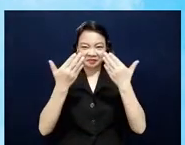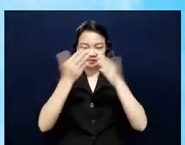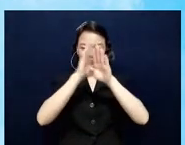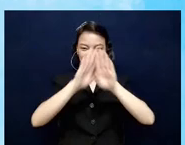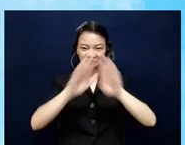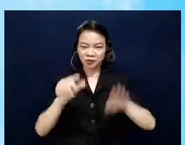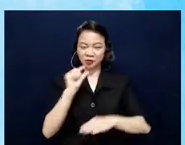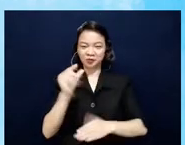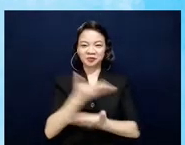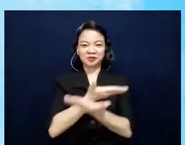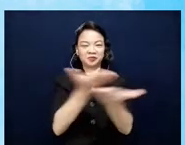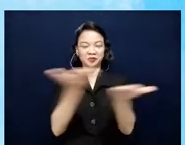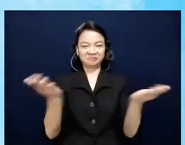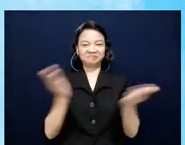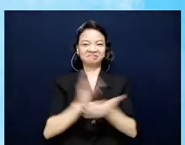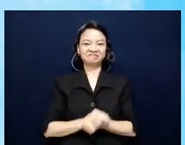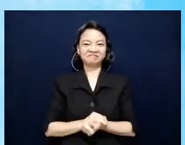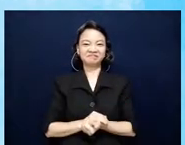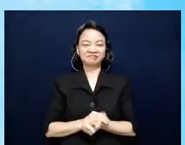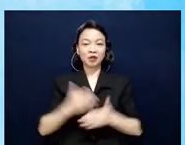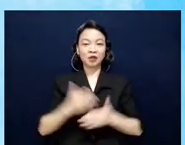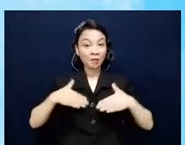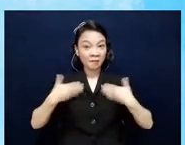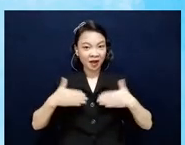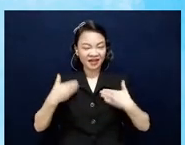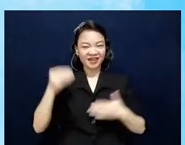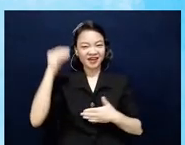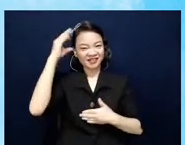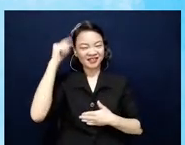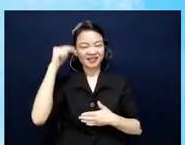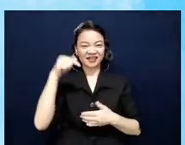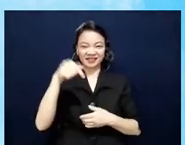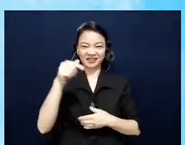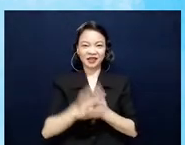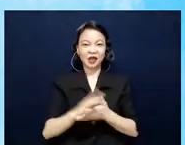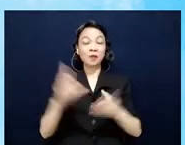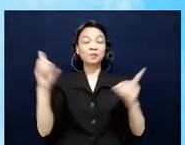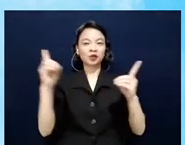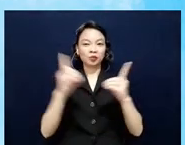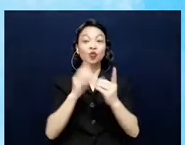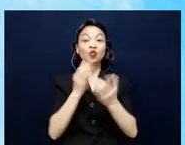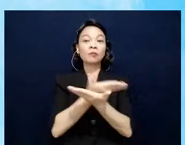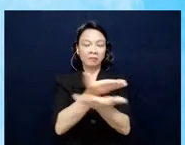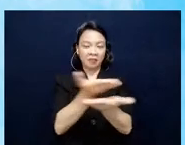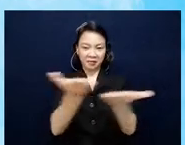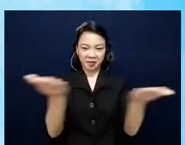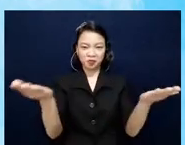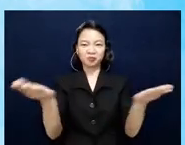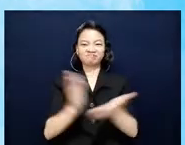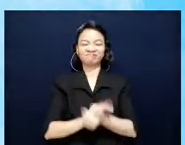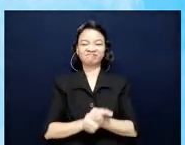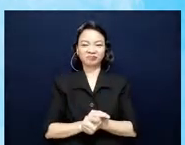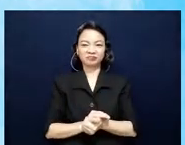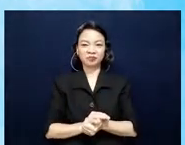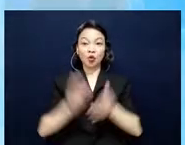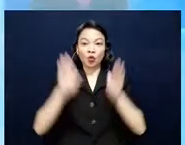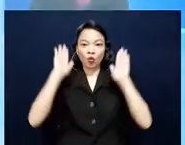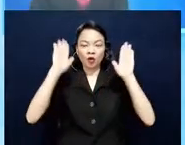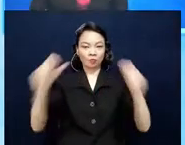semua. Bahagia sekali siang ini bisa bertemu dengan Bapak Ibu yang luar biasa dengan semangat yang